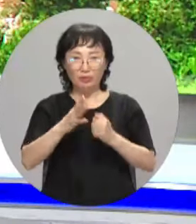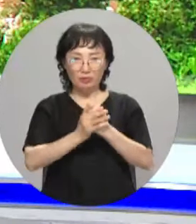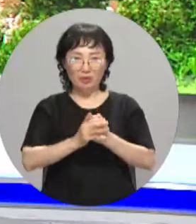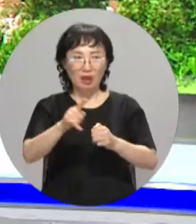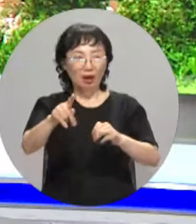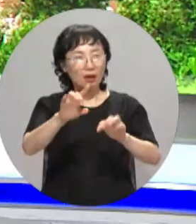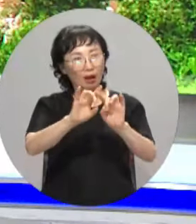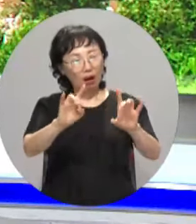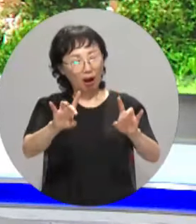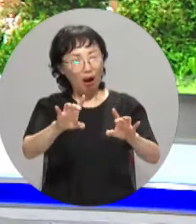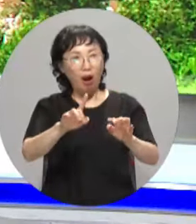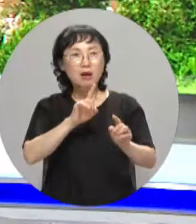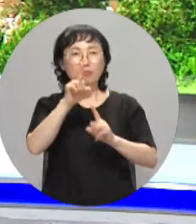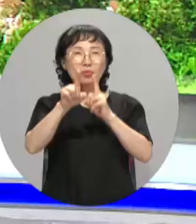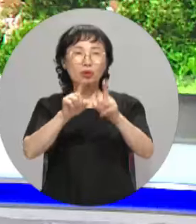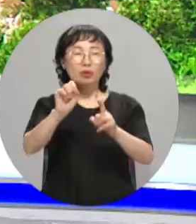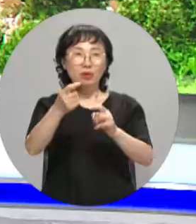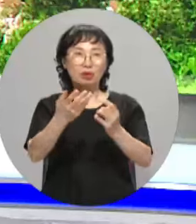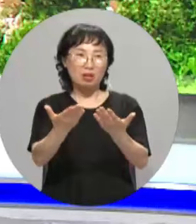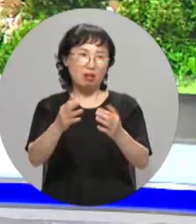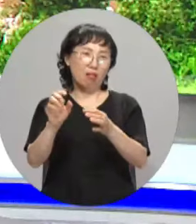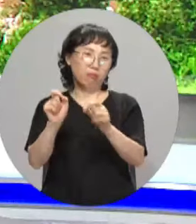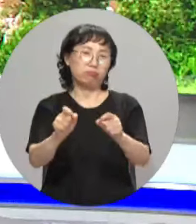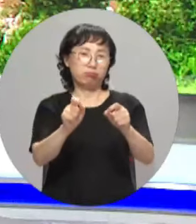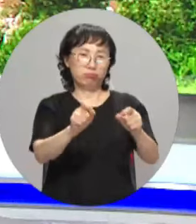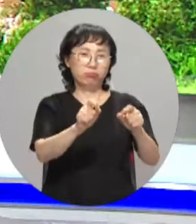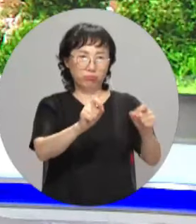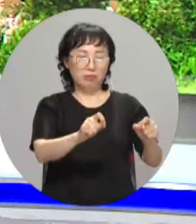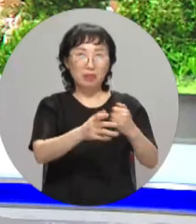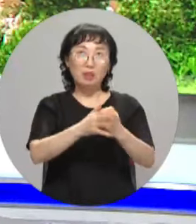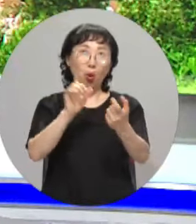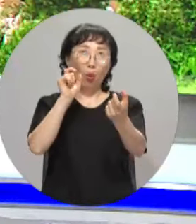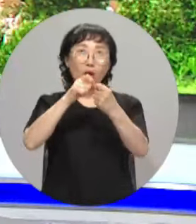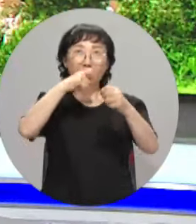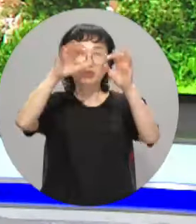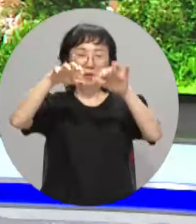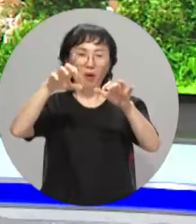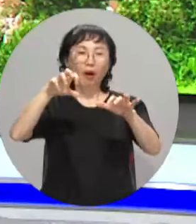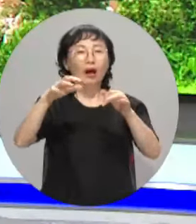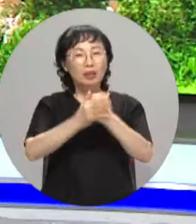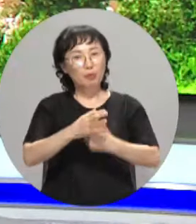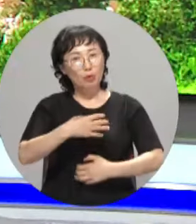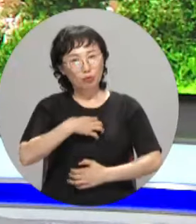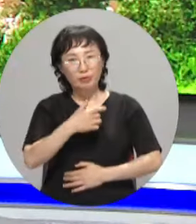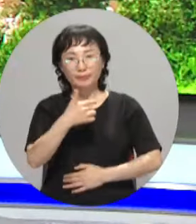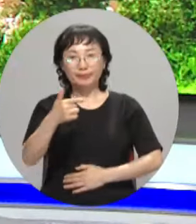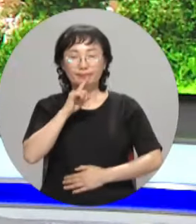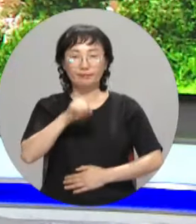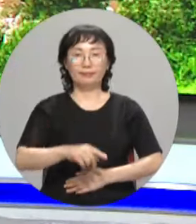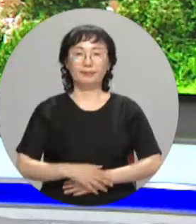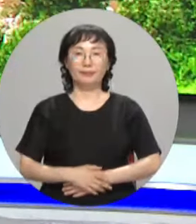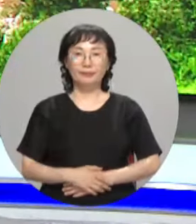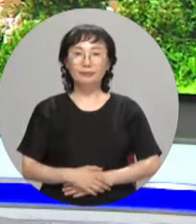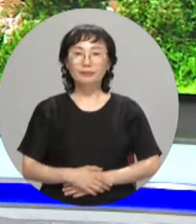공사는 지체되고 있어 연일 내리는 장맛비에 우려만 커지고 있습니다 정자형 기자가